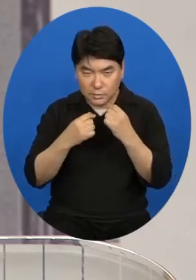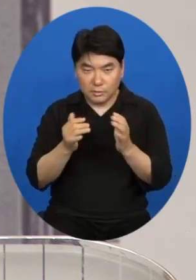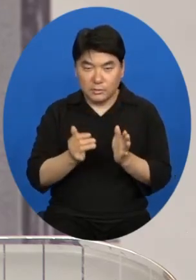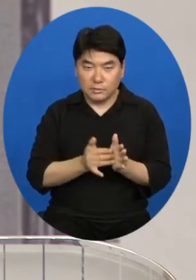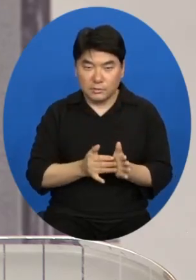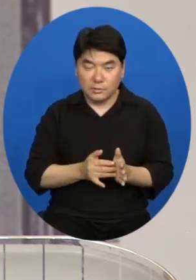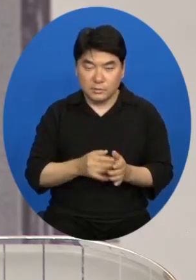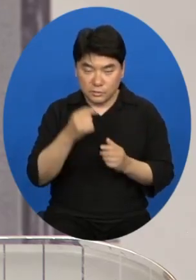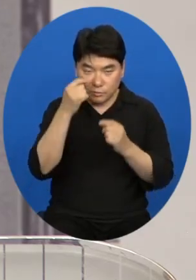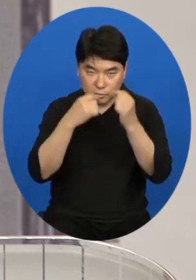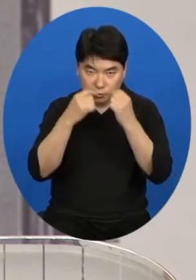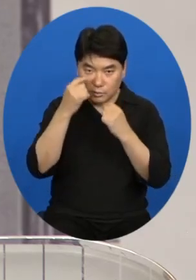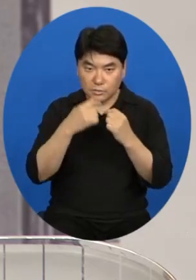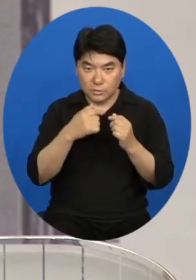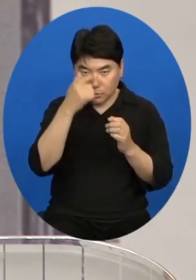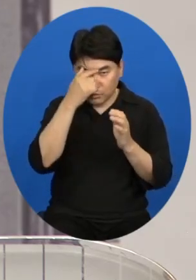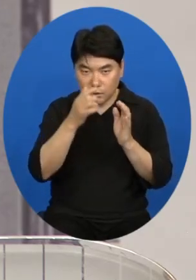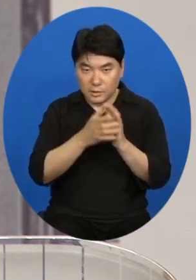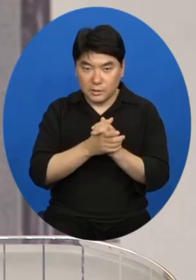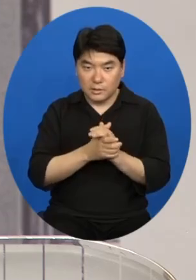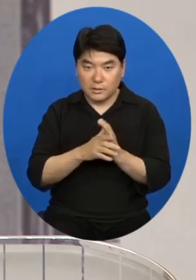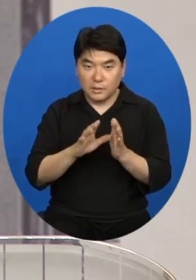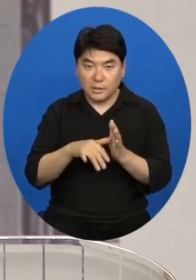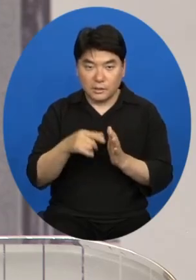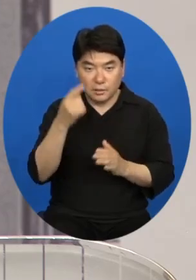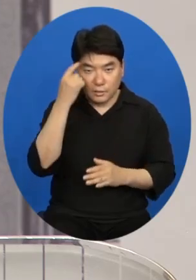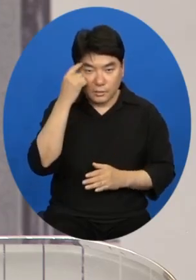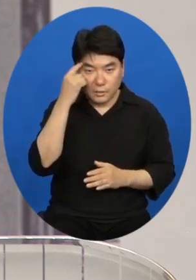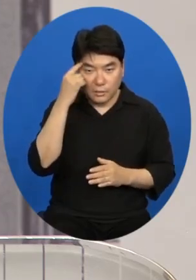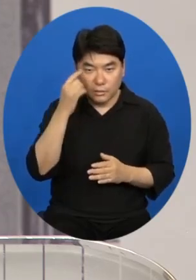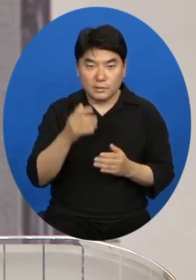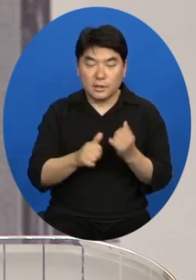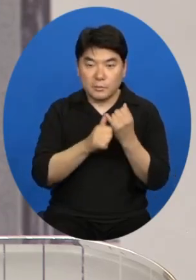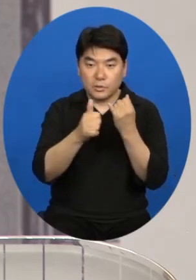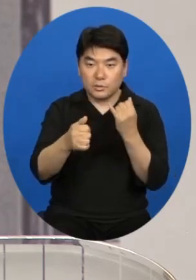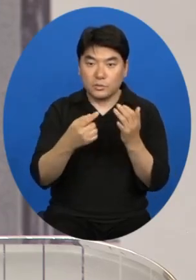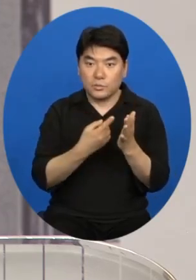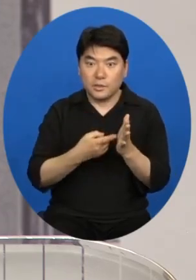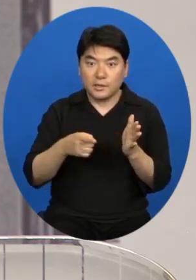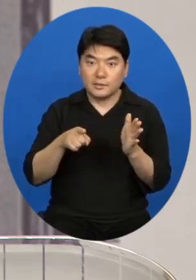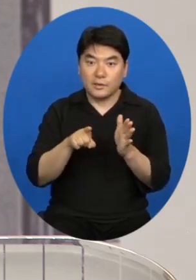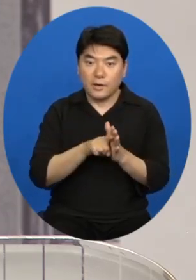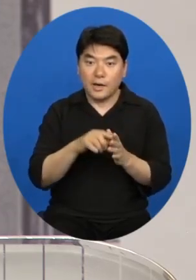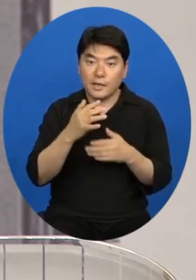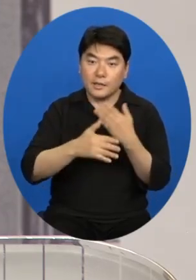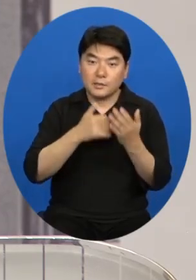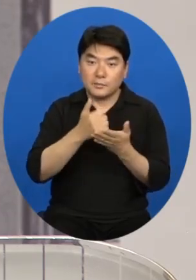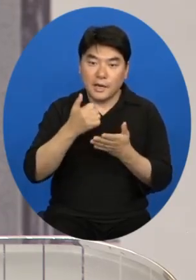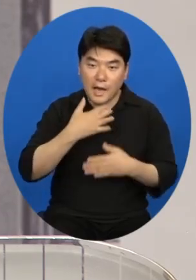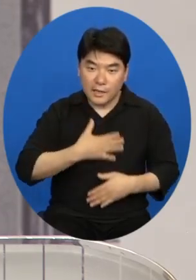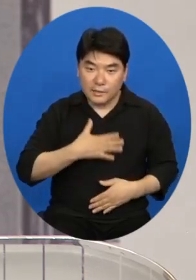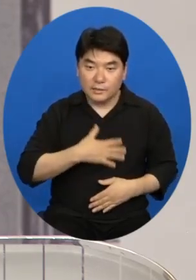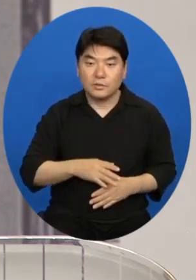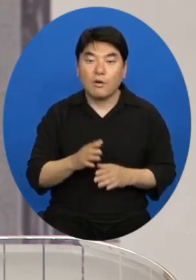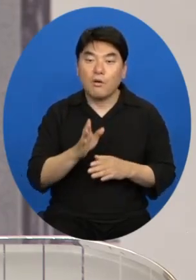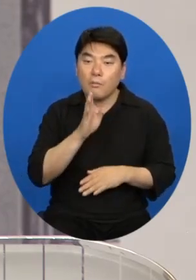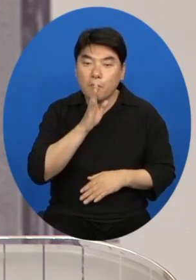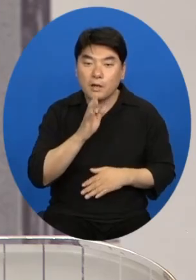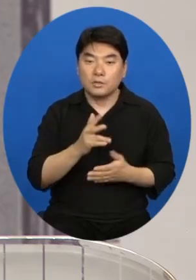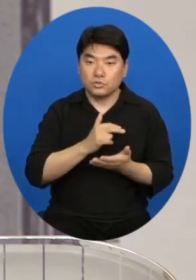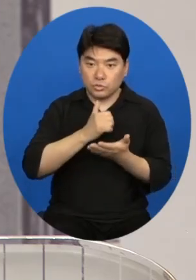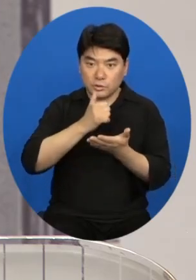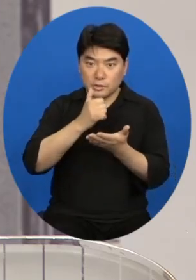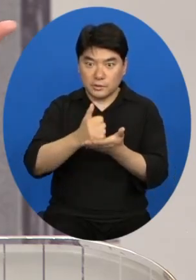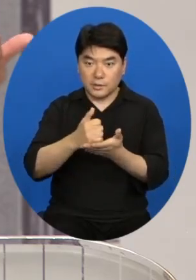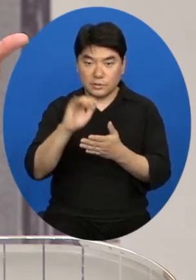눈물을 흘리며 기도했던 순간들도 기억이 났을 것이고, 남편을 위해서 하나님을 알기를, 진정 우리 인생의 주인